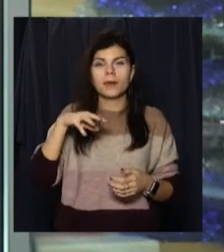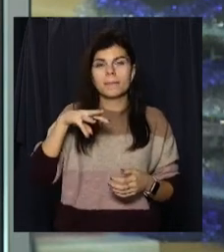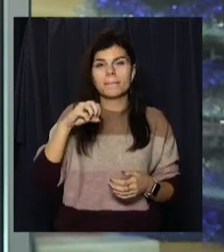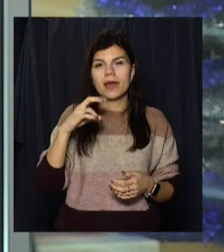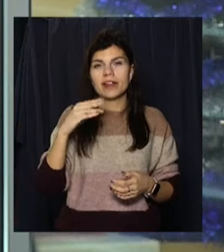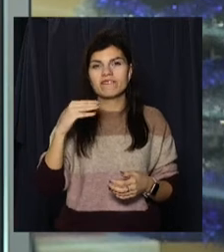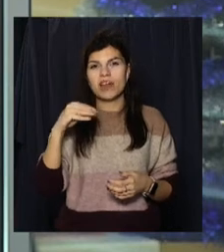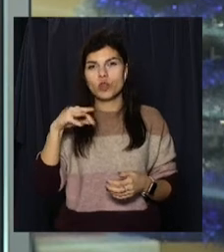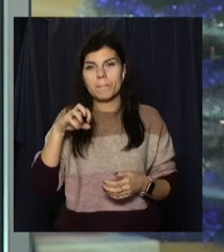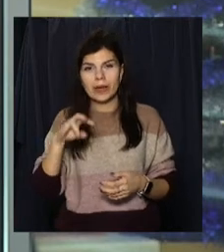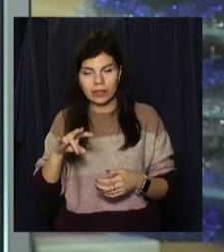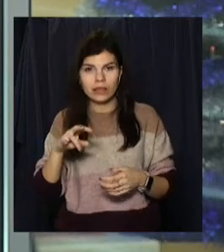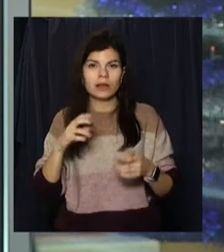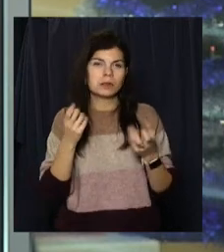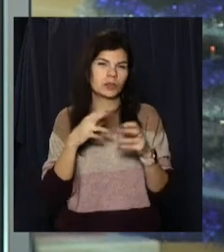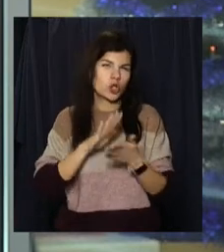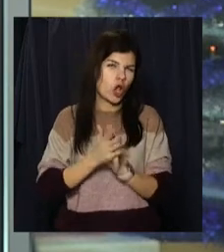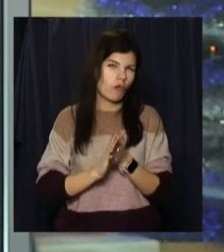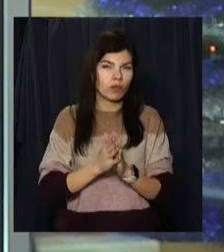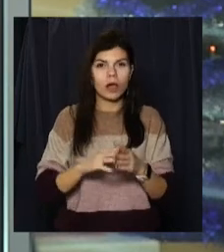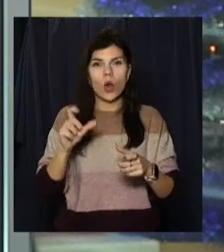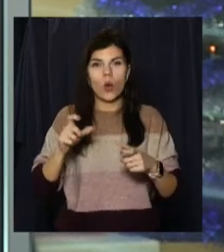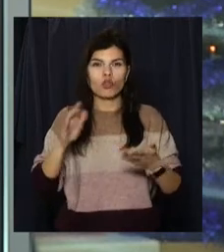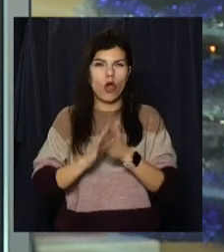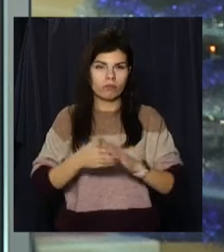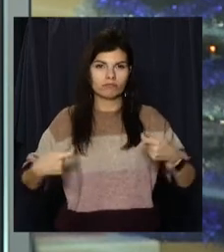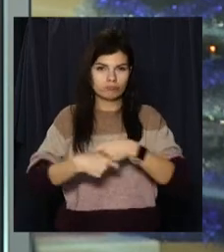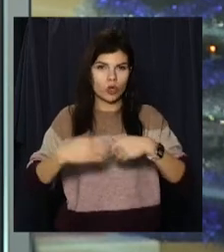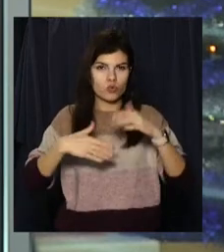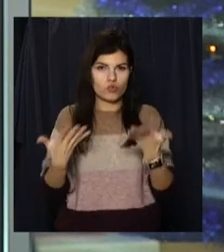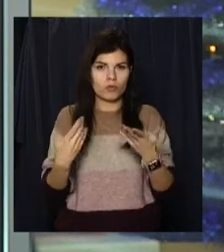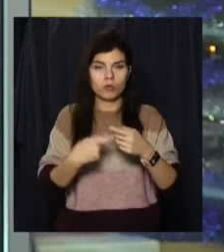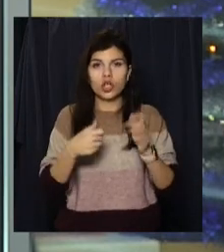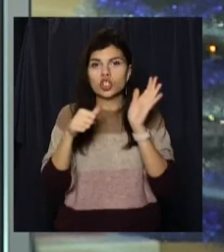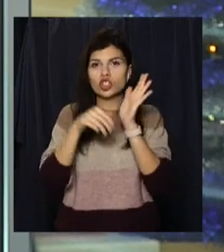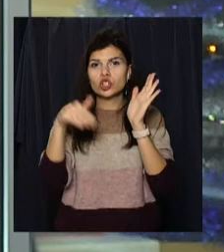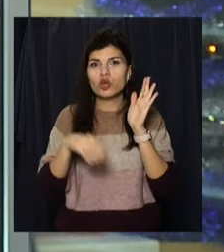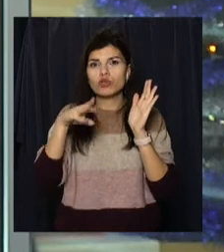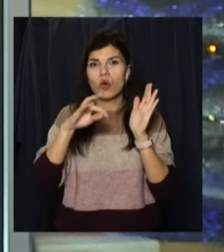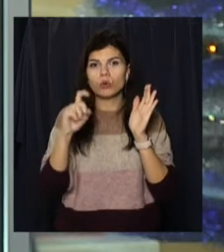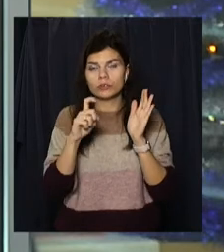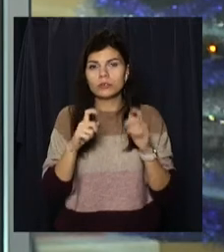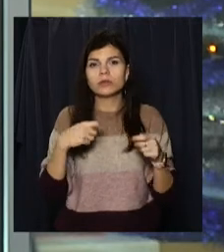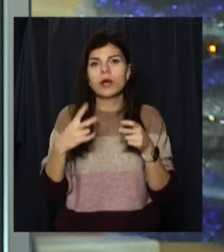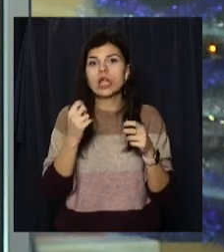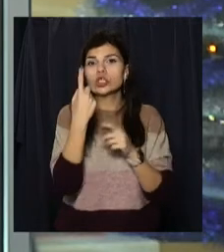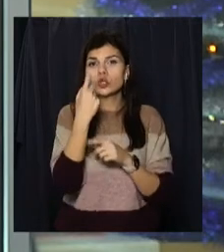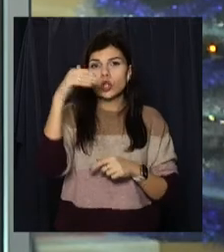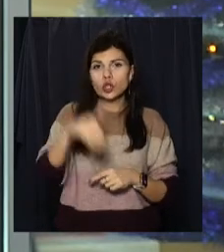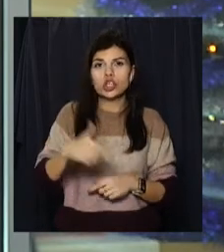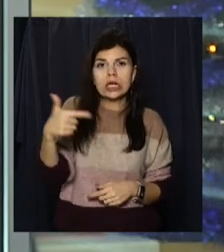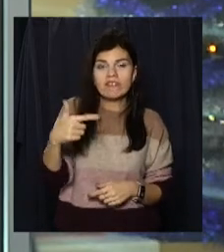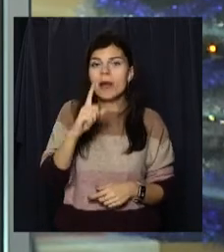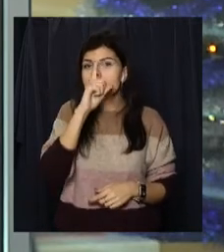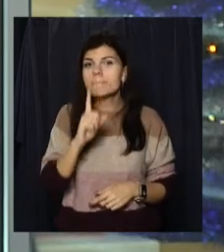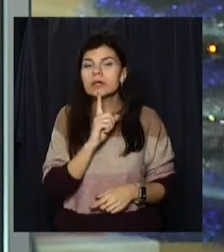Товар фасували у трубочки та збували з рук у руки. За добу продавали 6 тисяч доз, приблизно на 100 тисяч гривень. За місяць